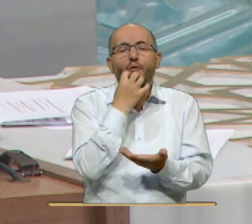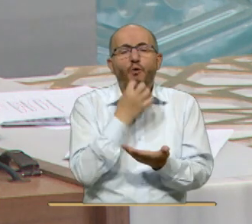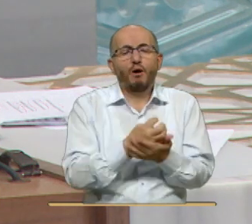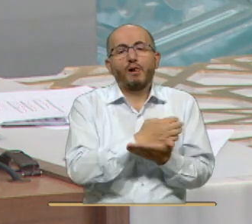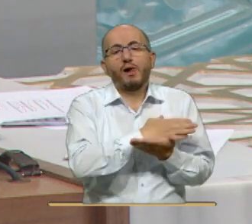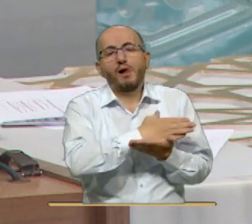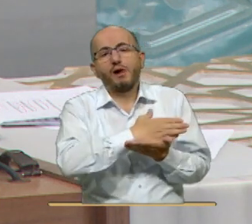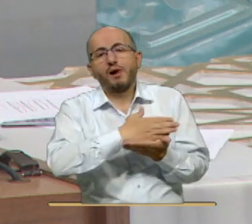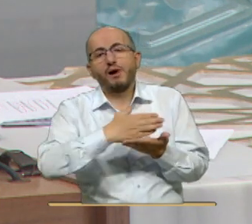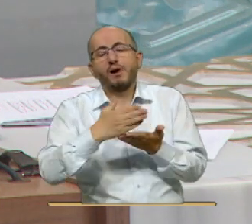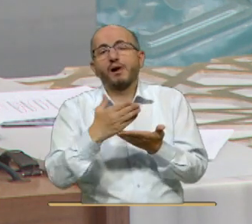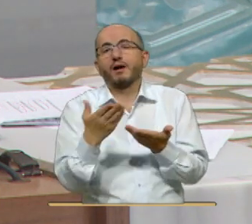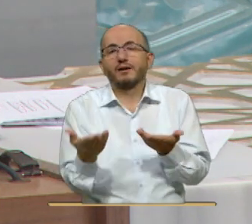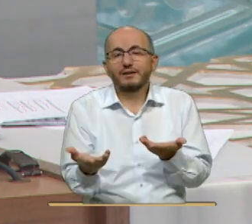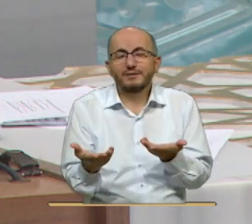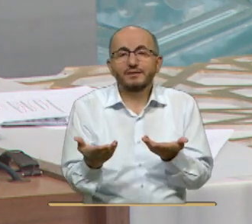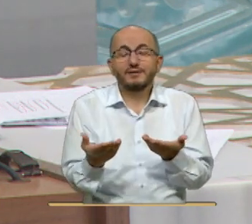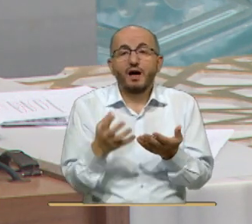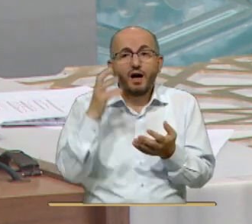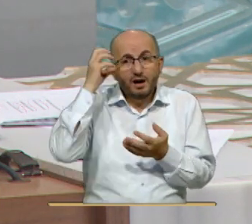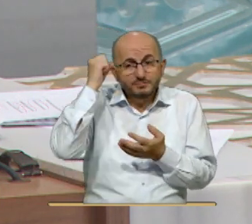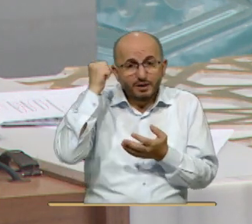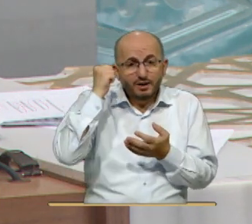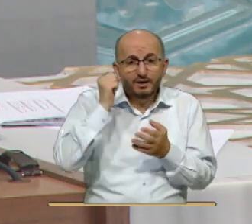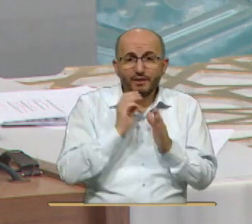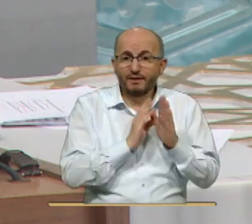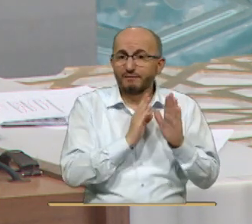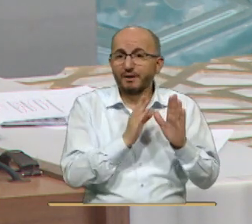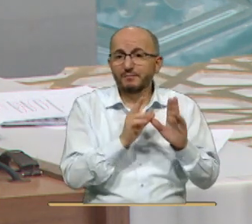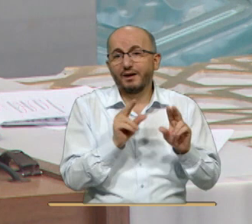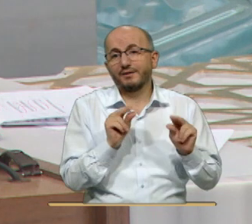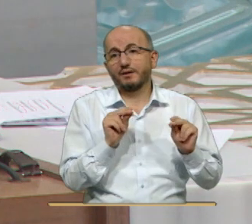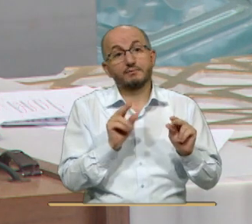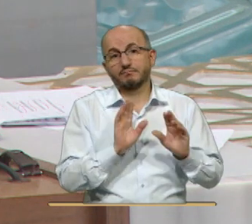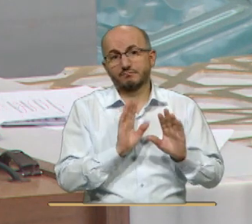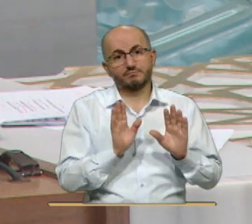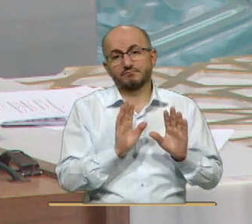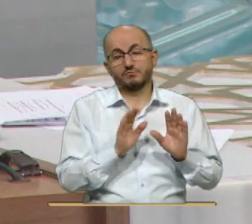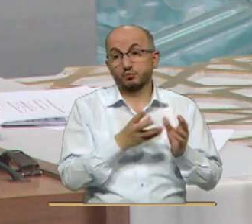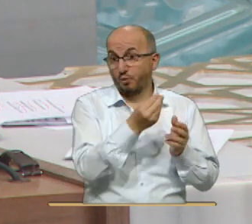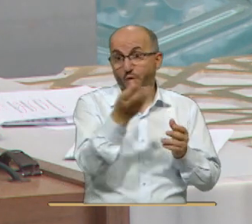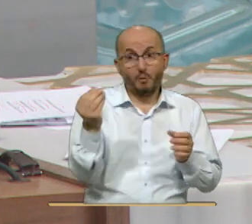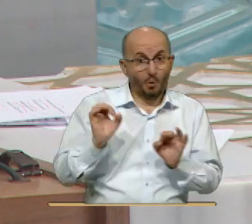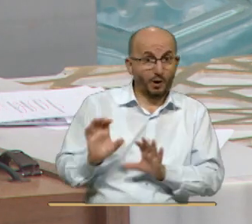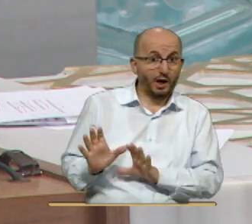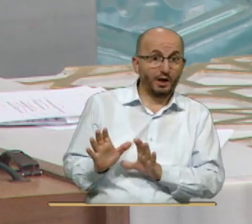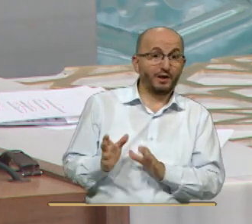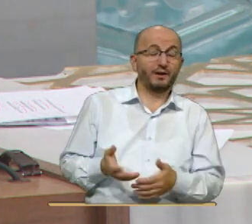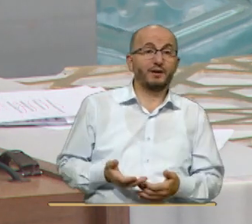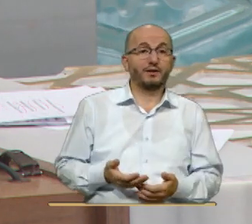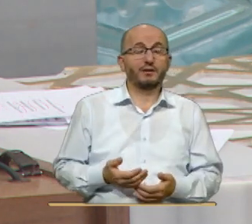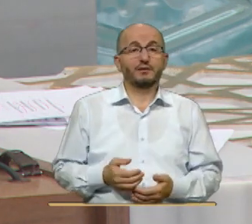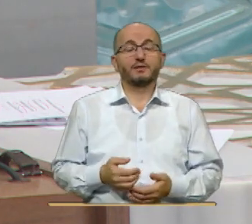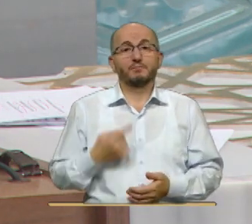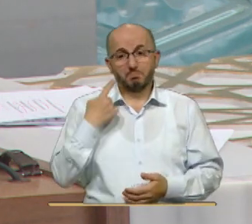ömrümüzün sonuna kadar o ezberlerle iktifa ediyoruz. Büyük çoğunluk böyle değil mi?